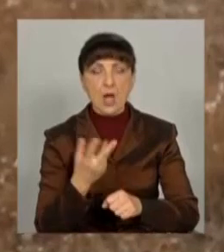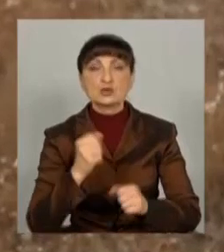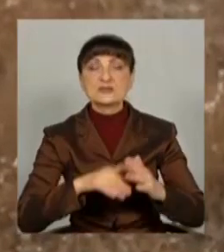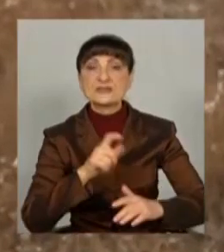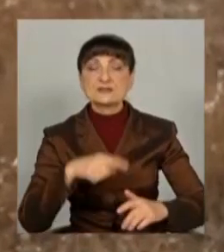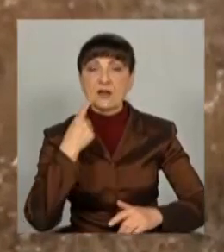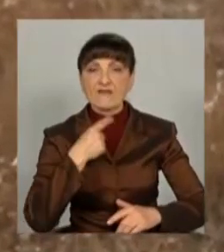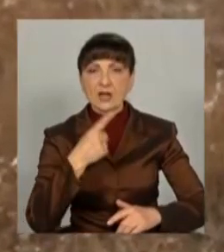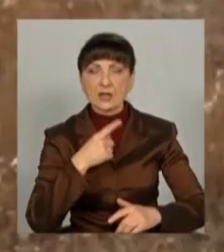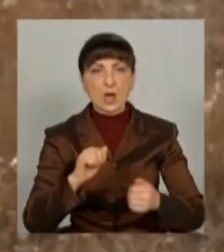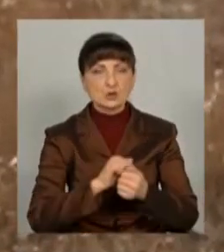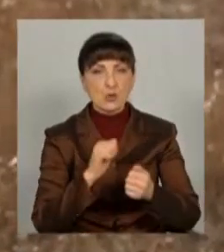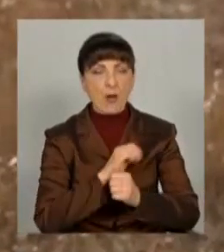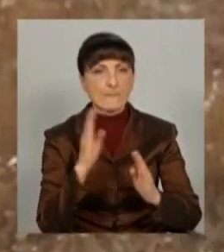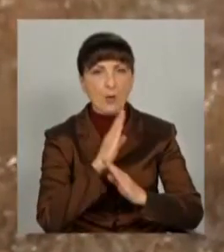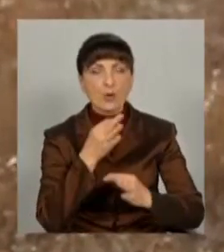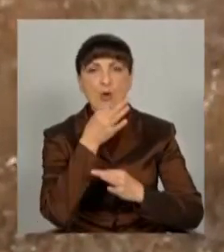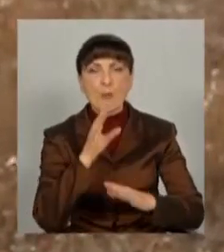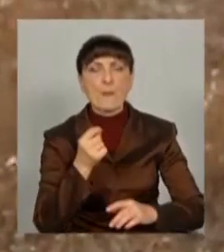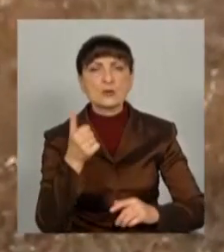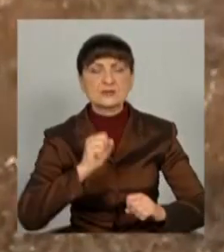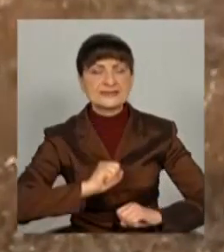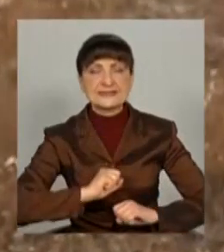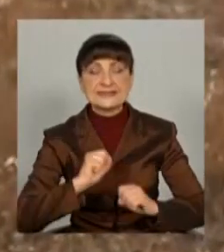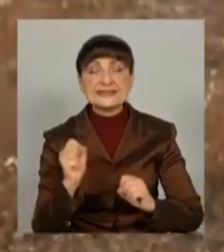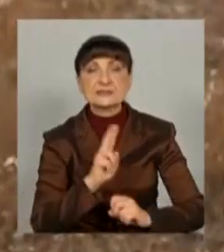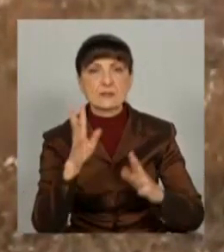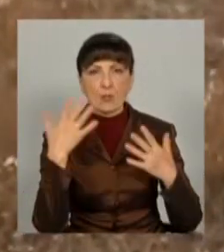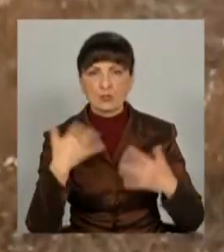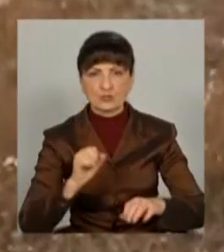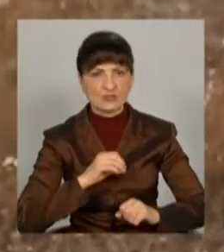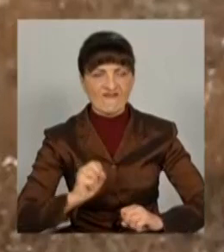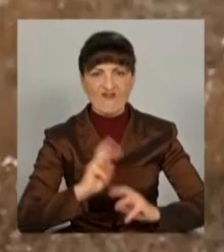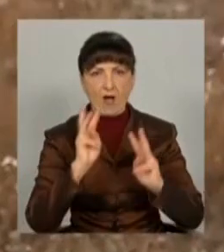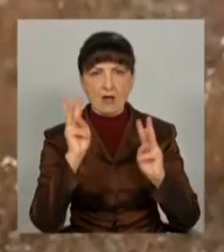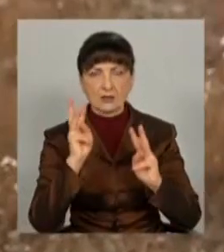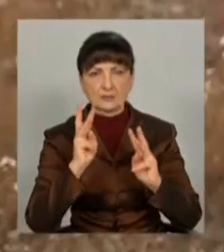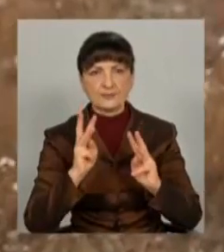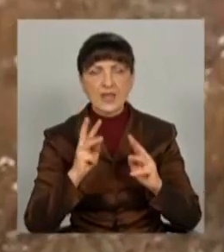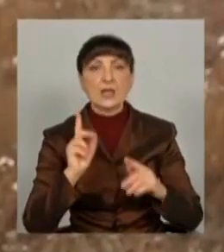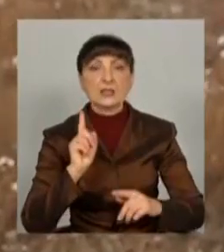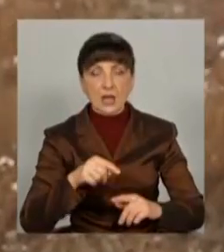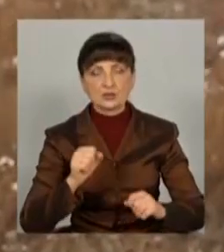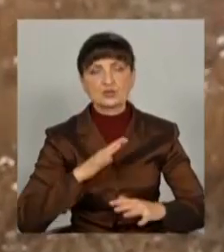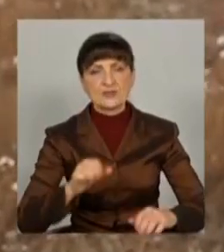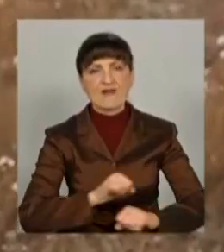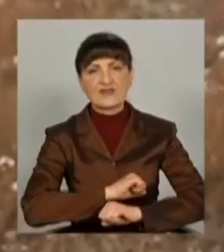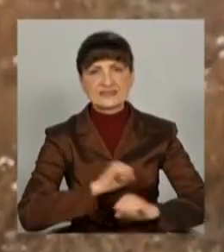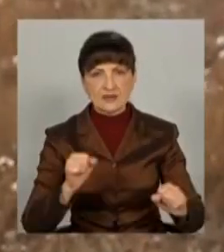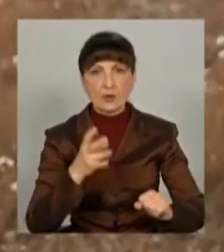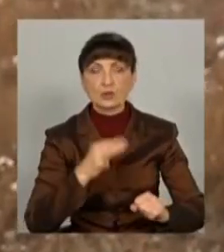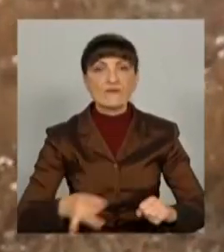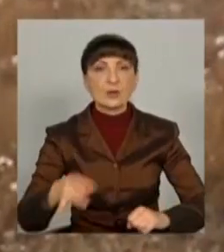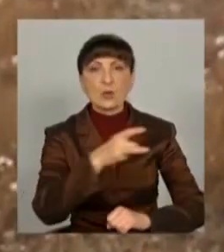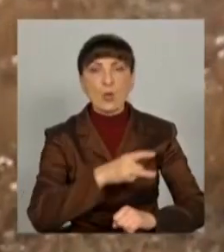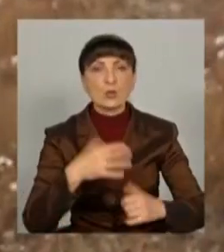специалисты говорят, что в сухую погоду любая малейшая искра могла вызвать огненный факел и даже спровоцировать взрыв. Однако в регионе